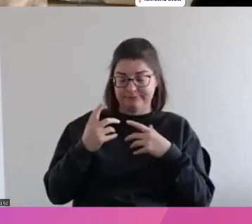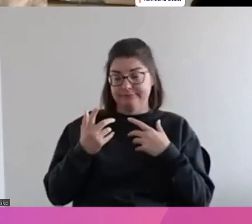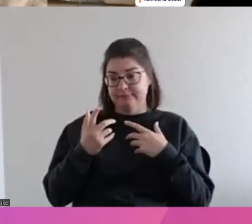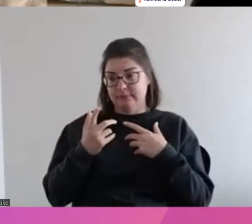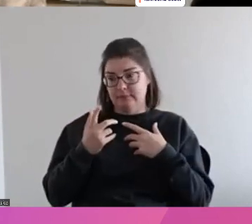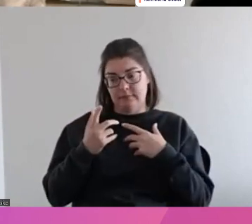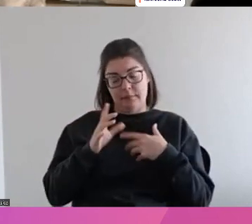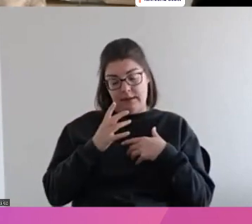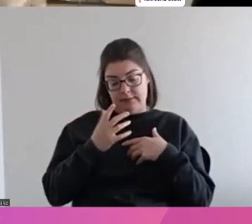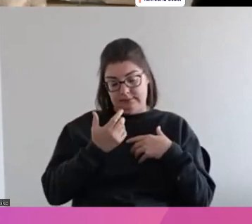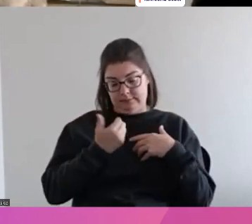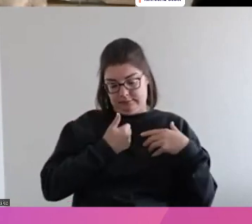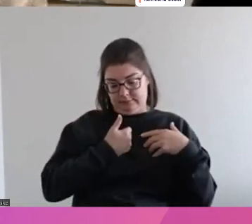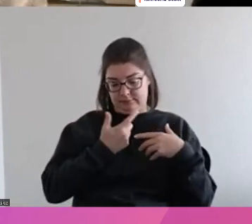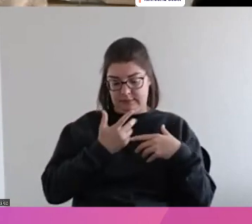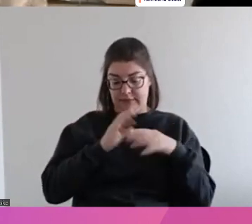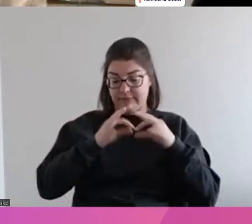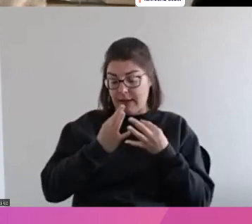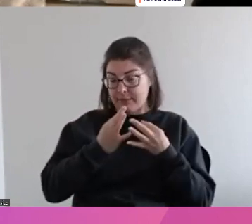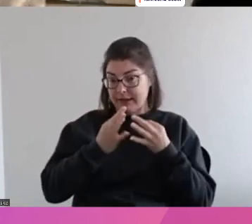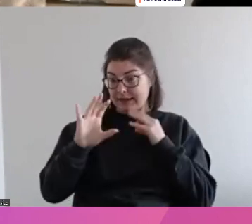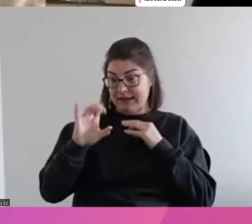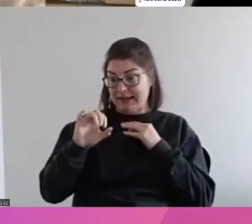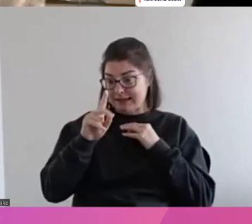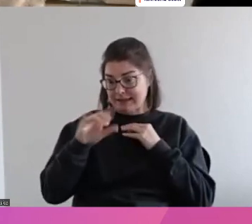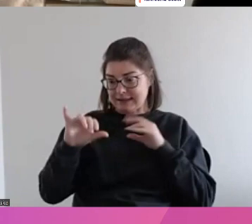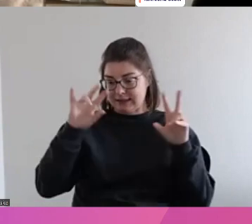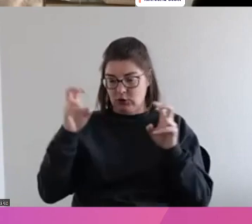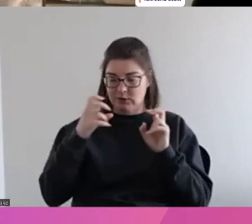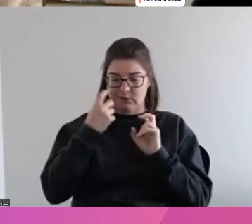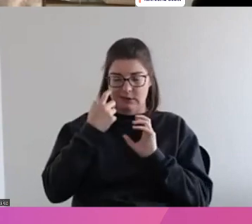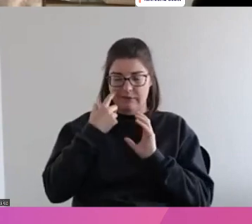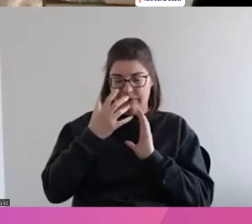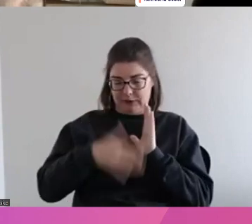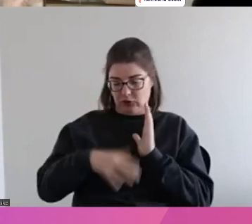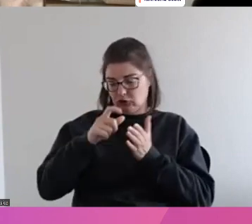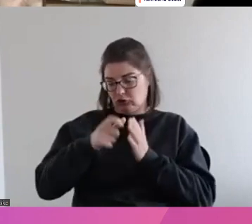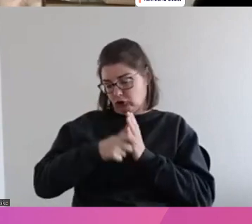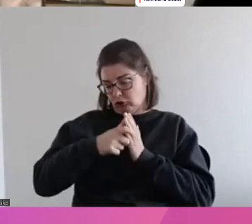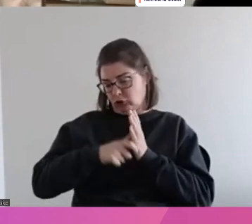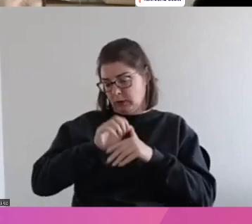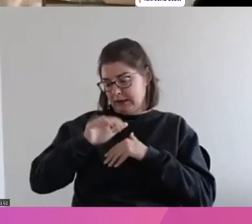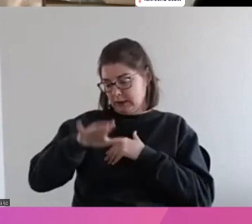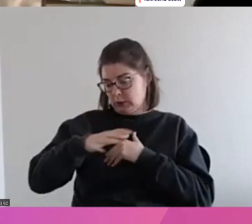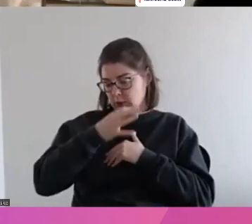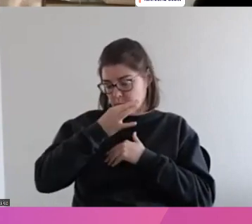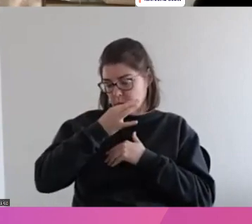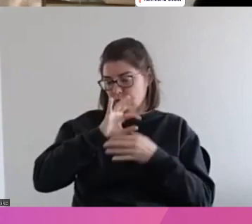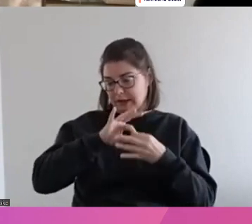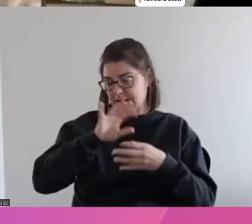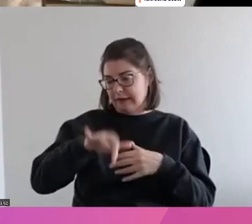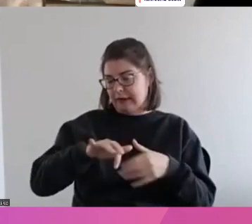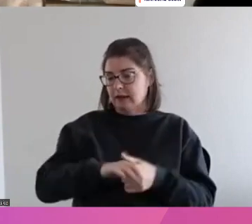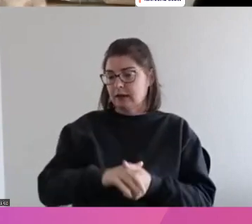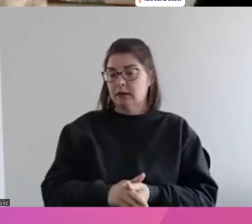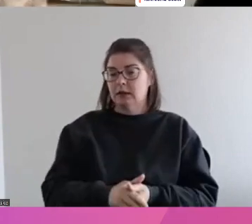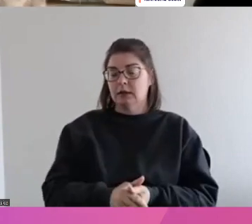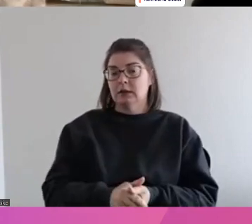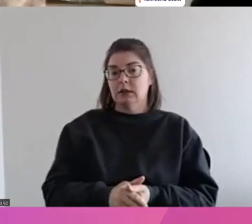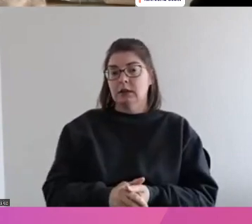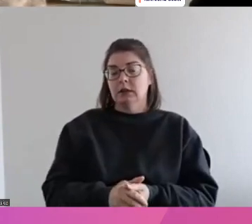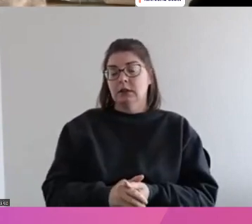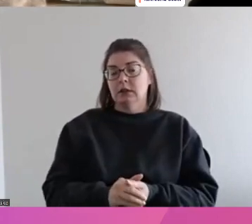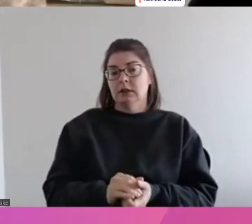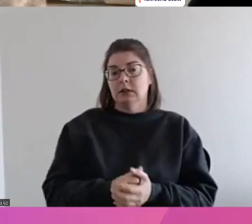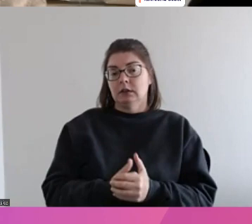pas le faire, mais dans les questions de garde d'enfants, et nous sommes en train